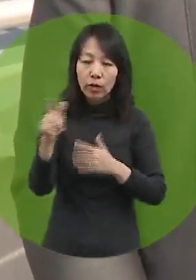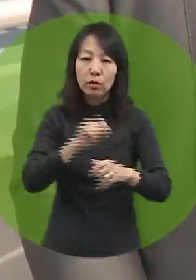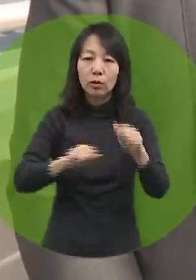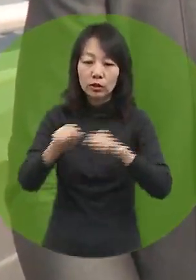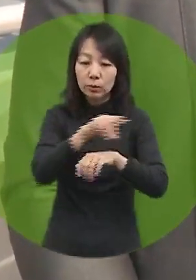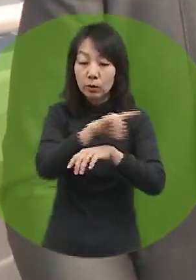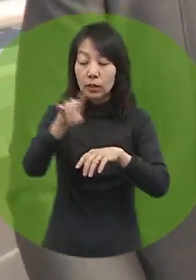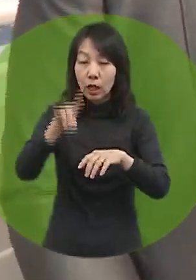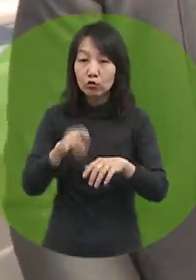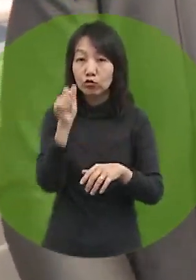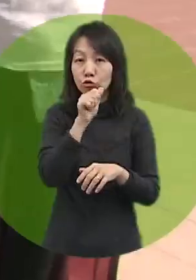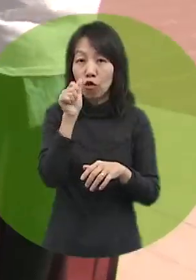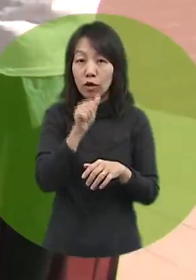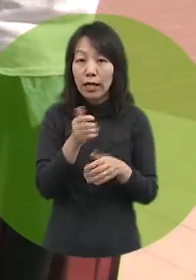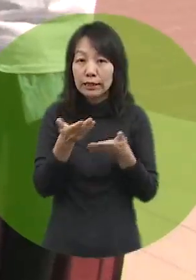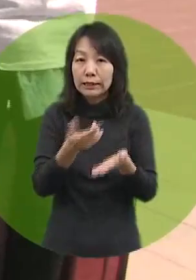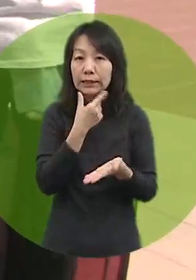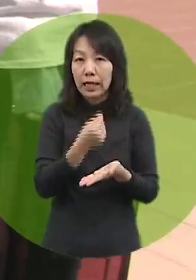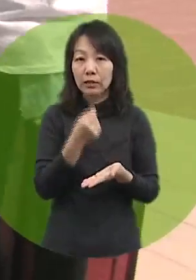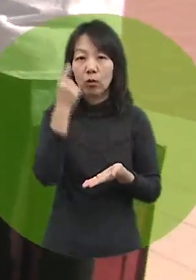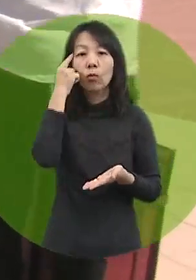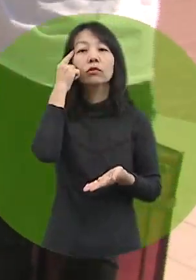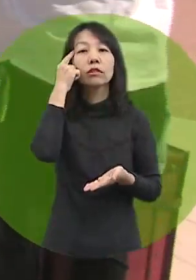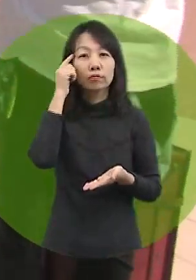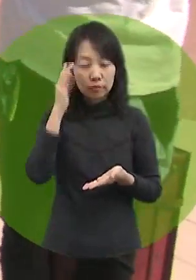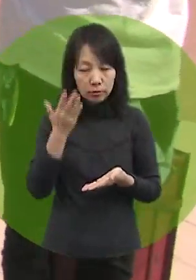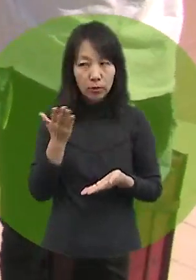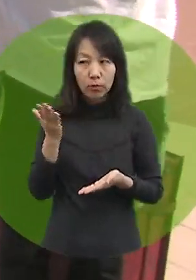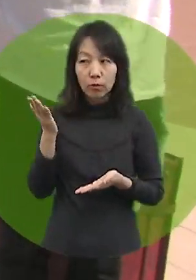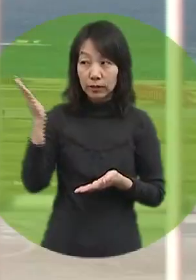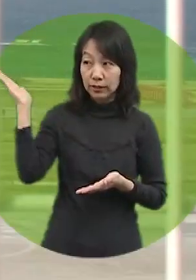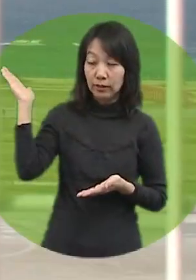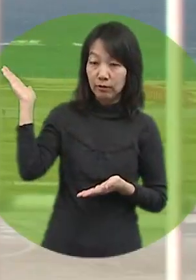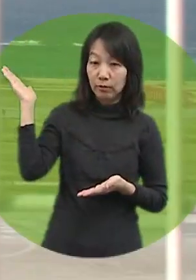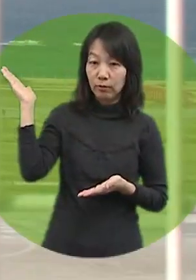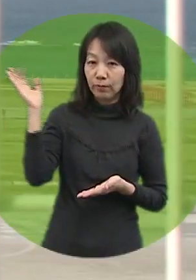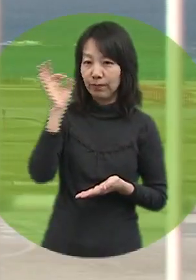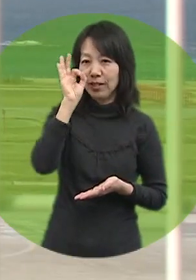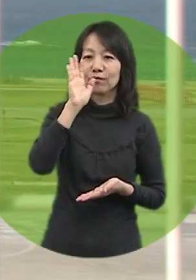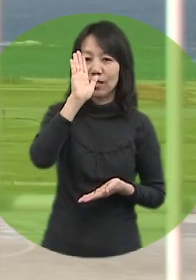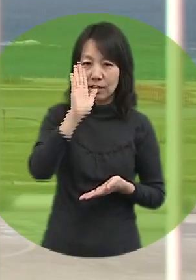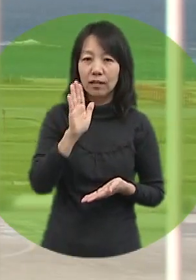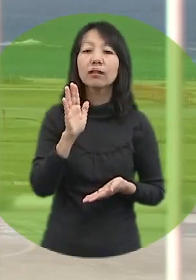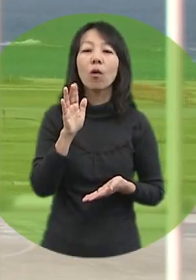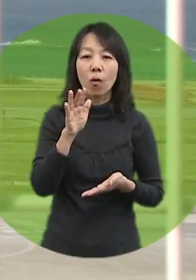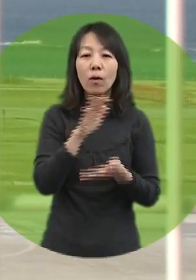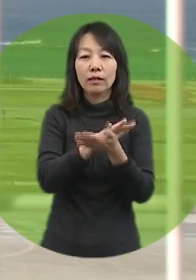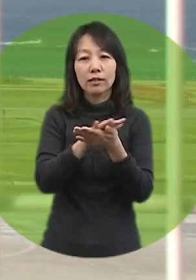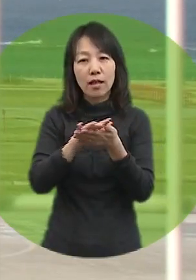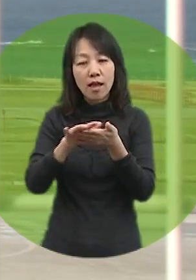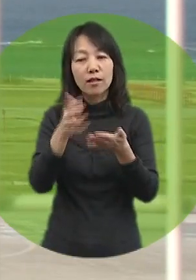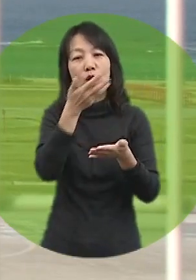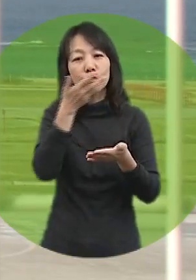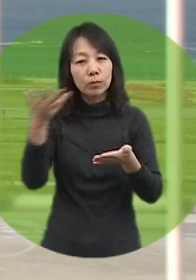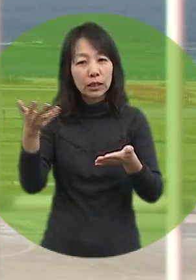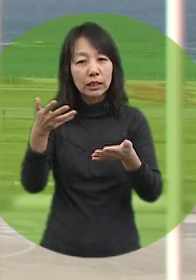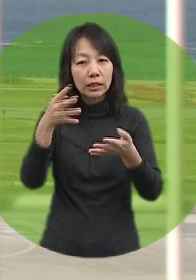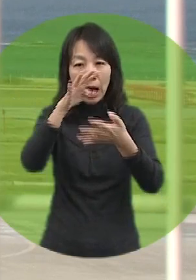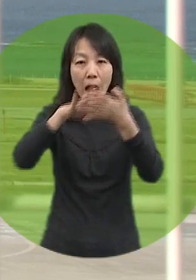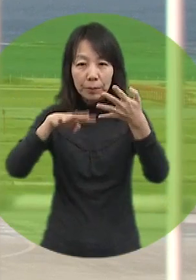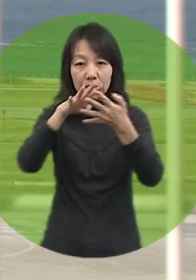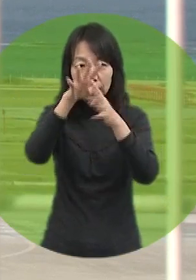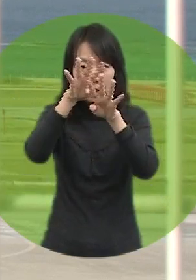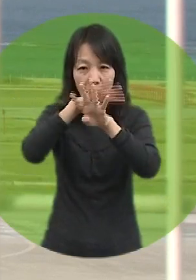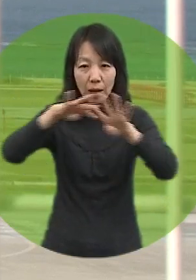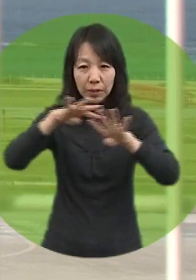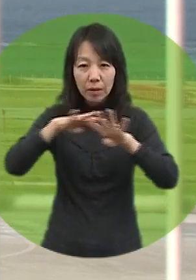思っているんですが、皆さん、 はい、 あちらをご覧ください。はい、 綺麗なね、海が。 網が、